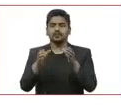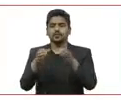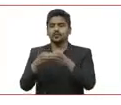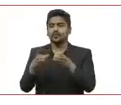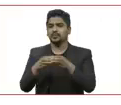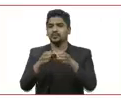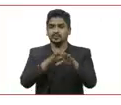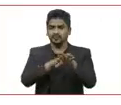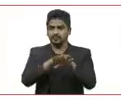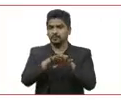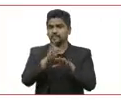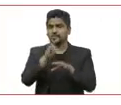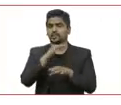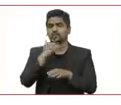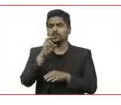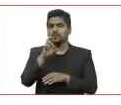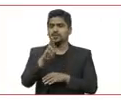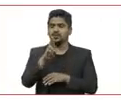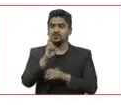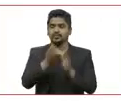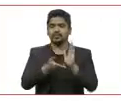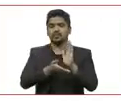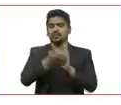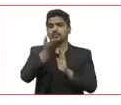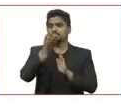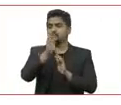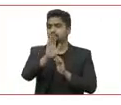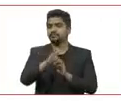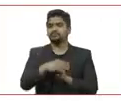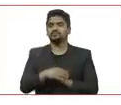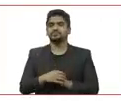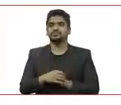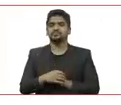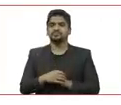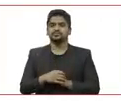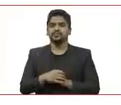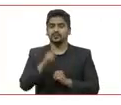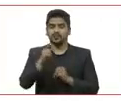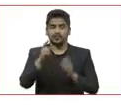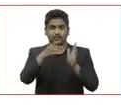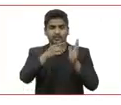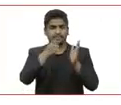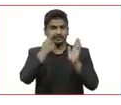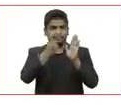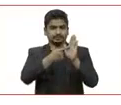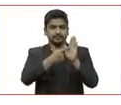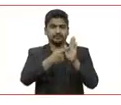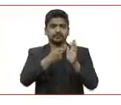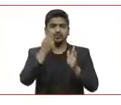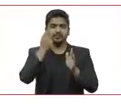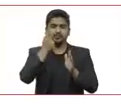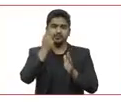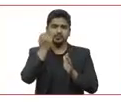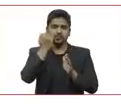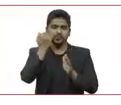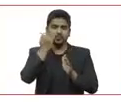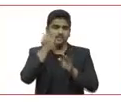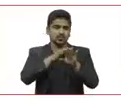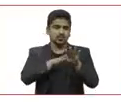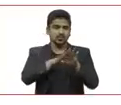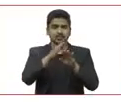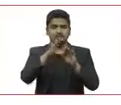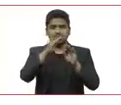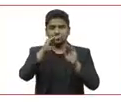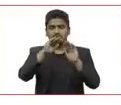वर्गहरूमा यसको मृत्युको दर यसरी नै बढेको देखिन्छ। यो स्लाइडमा यहाँहरूले पुरुषहरूमा हुने यो